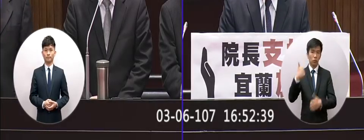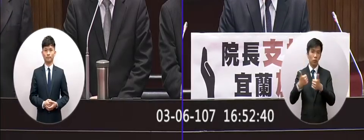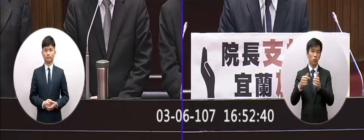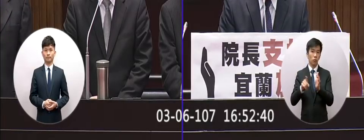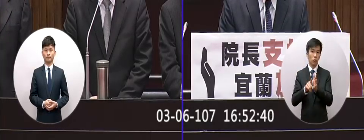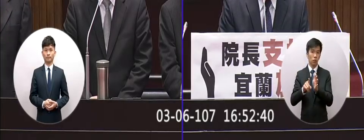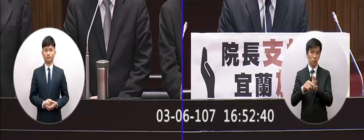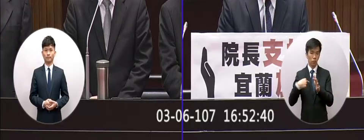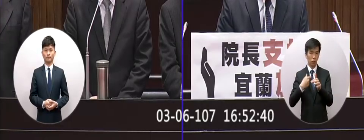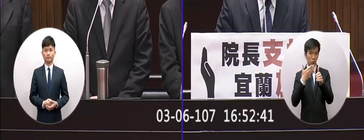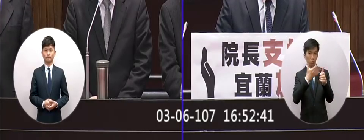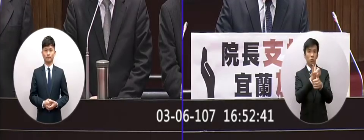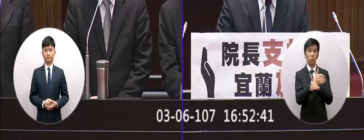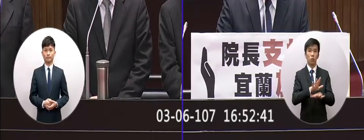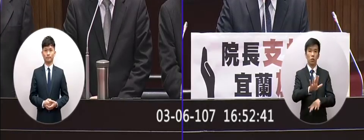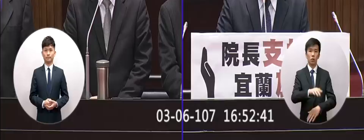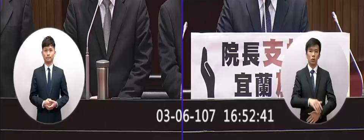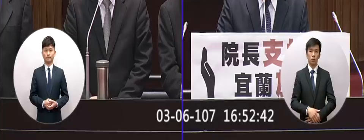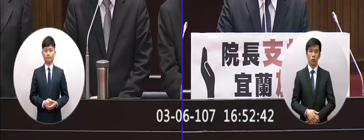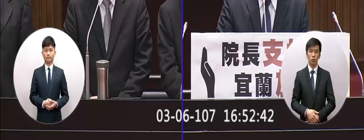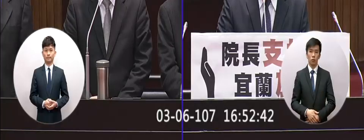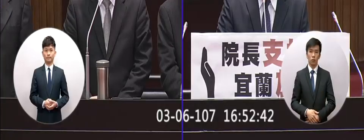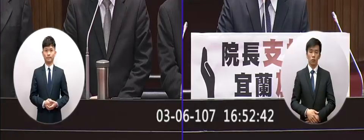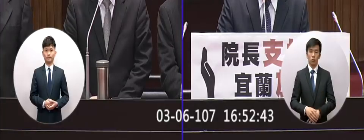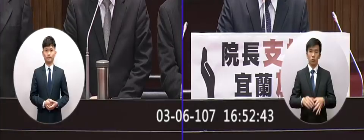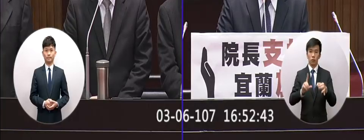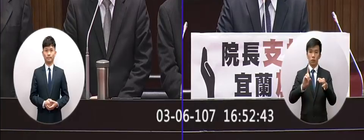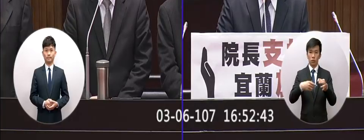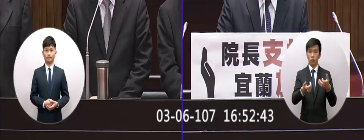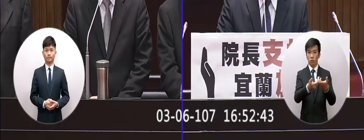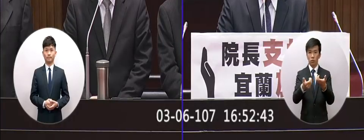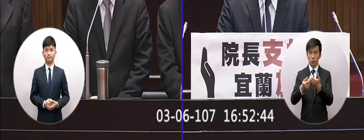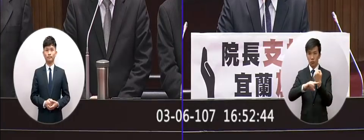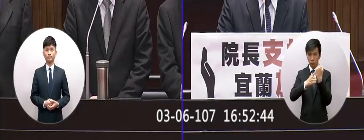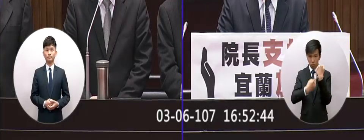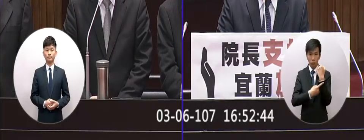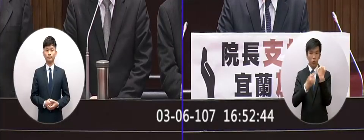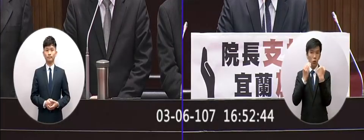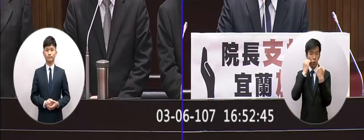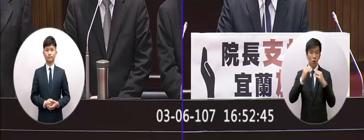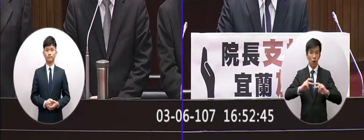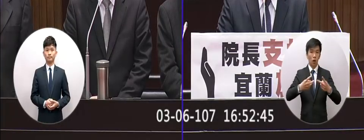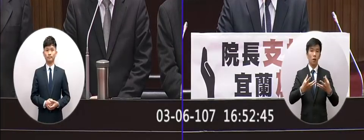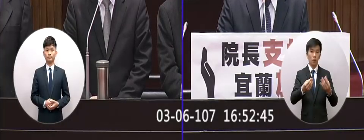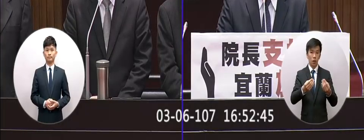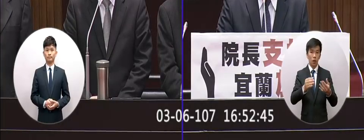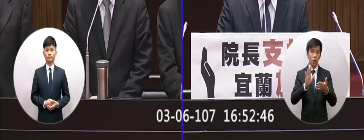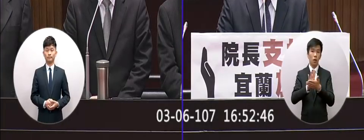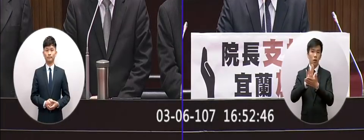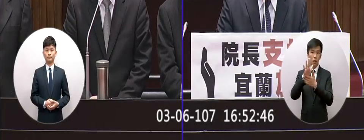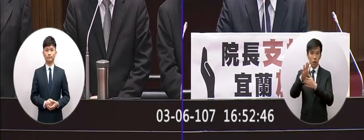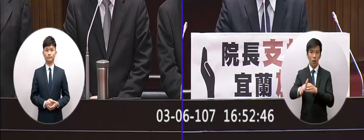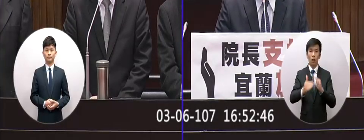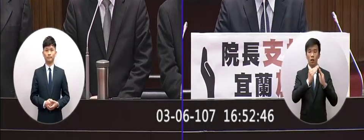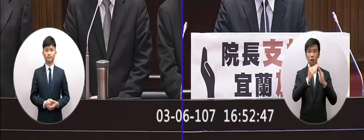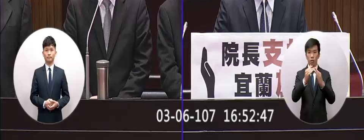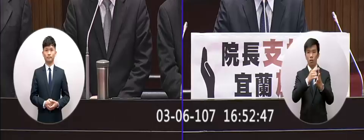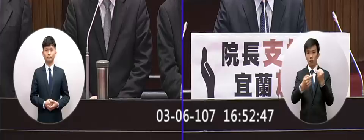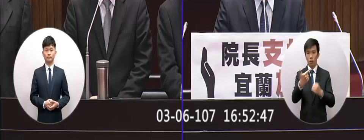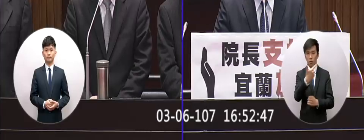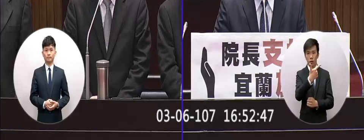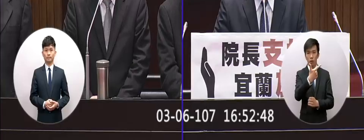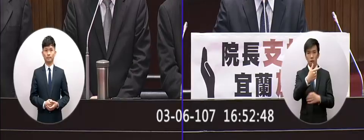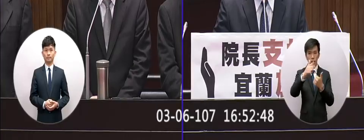教院长呢，这个财划法再不调整呢，这个六都时代造成其他县